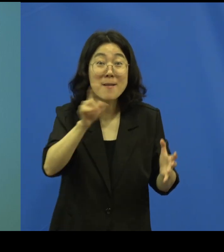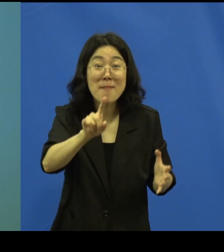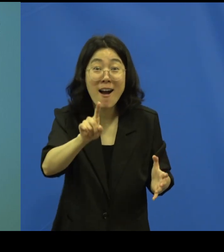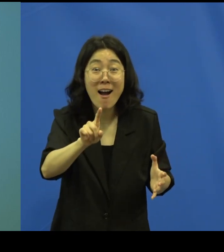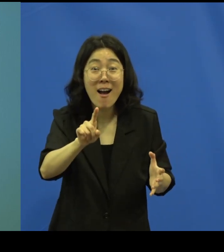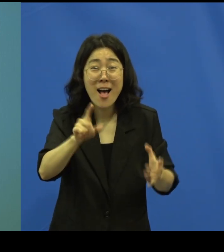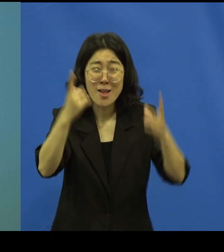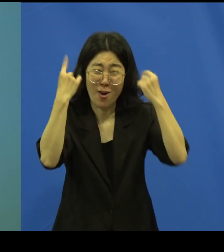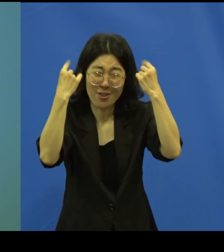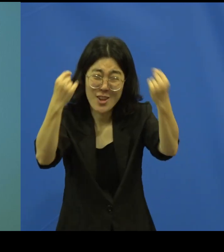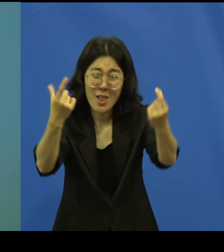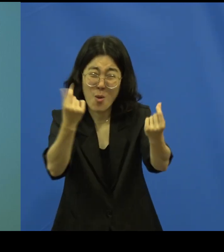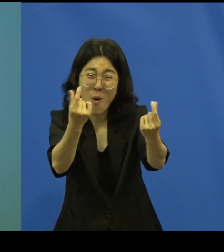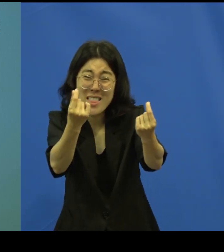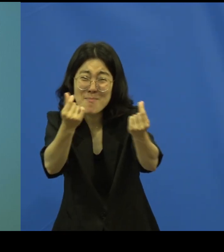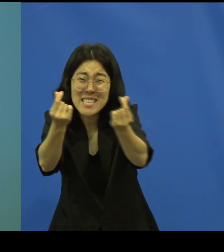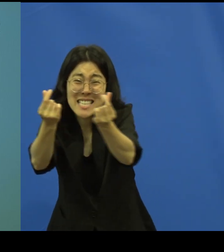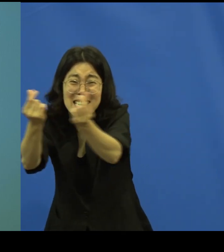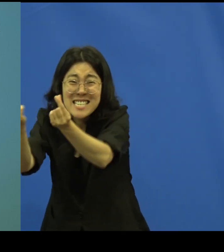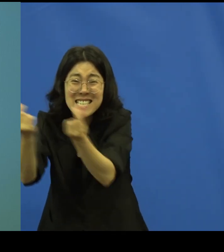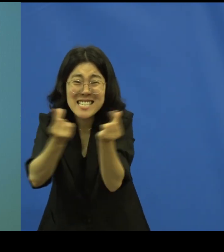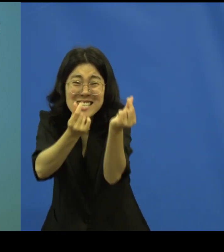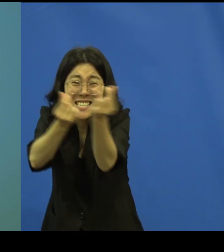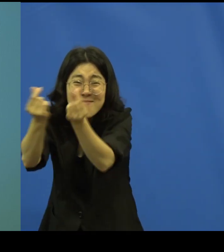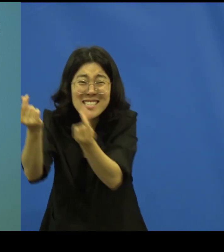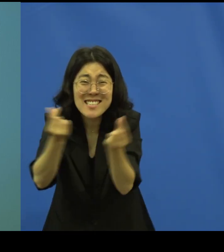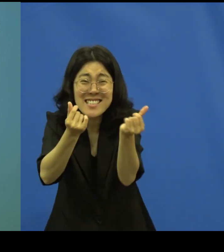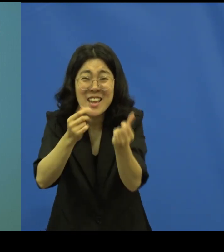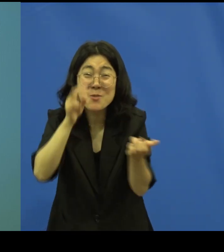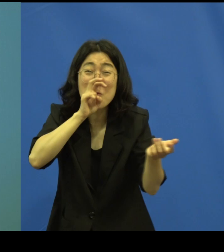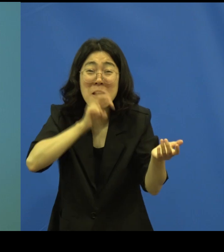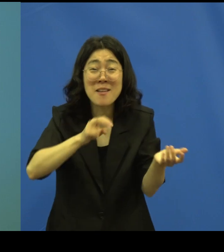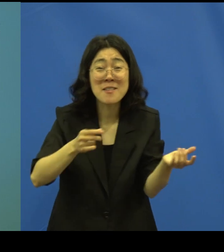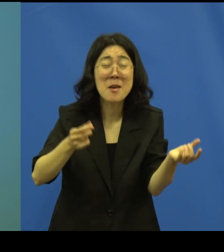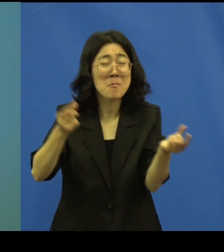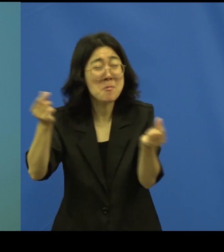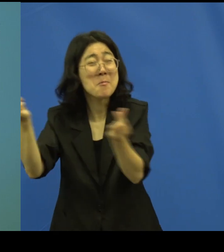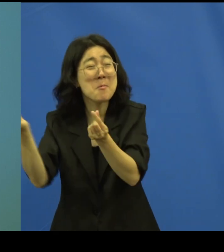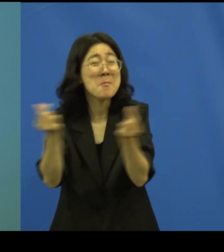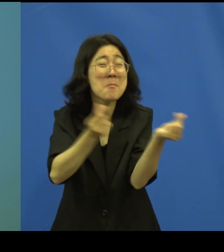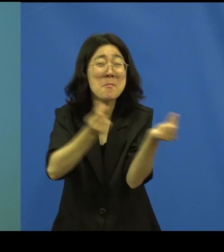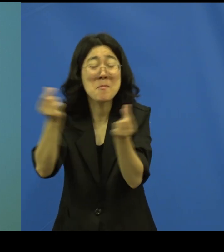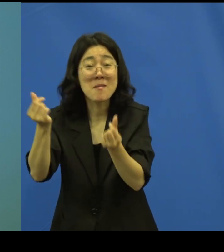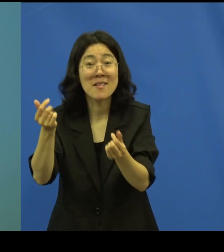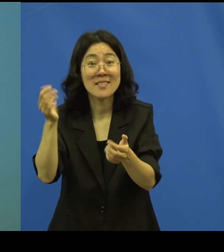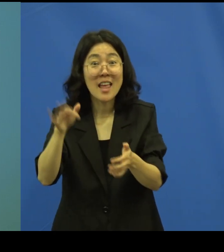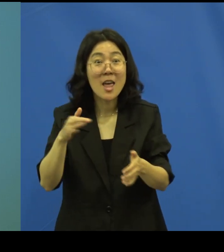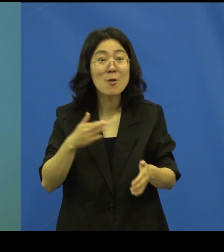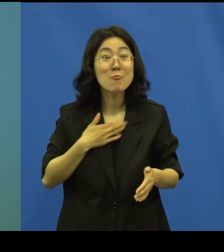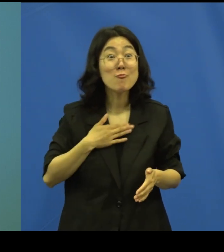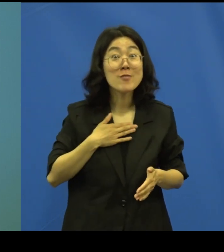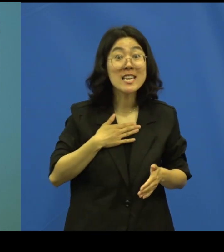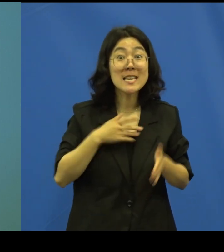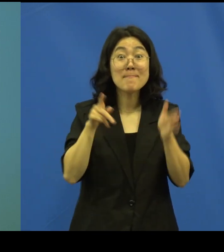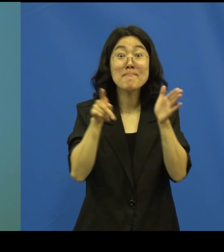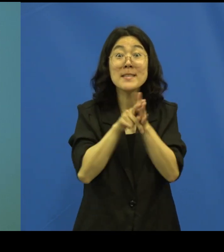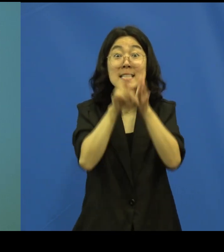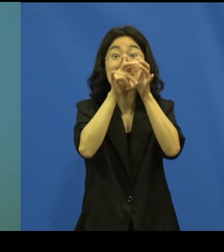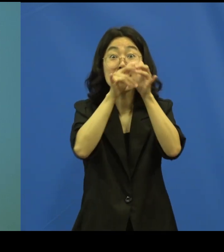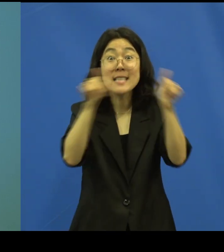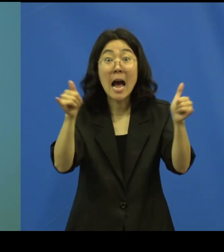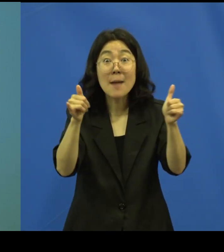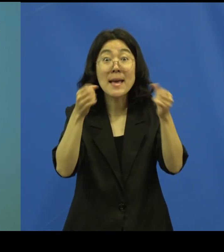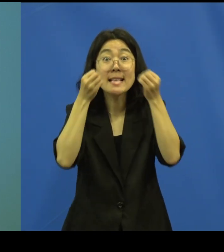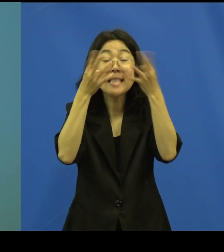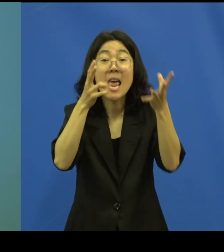바뀌지 않았는데 새 노래는 없어요. 이 새 노래란 예수를 만나고 죄의 용서함을 받은 사람들만이